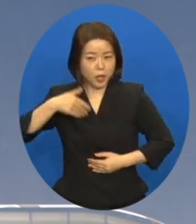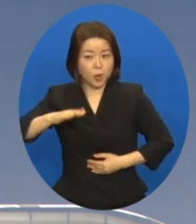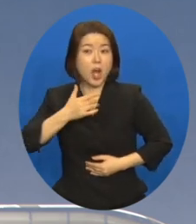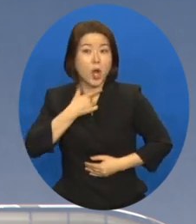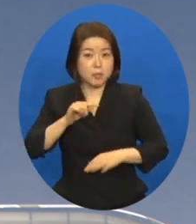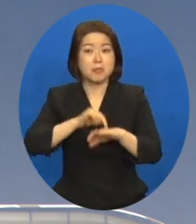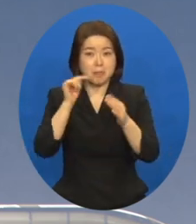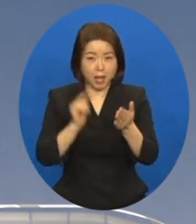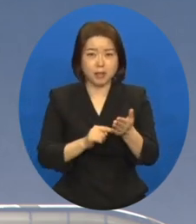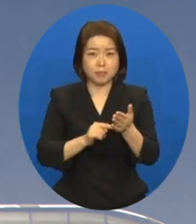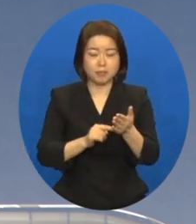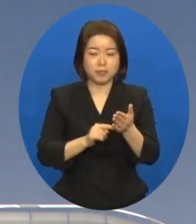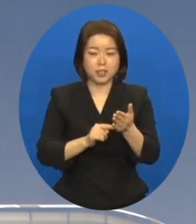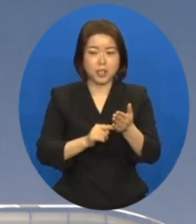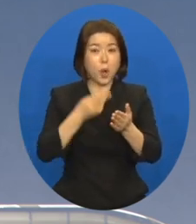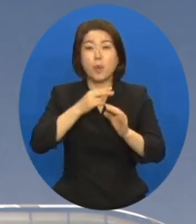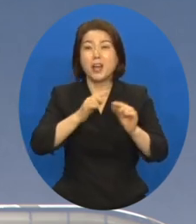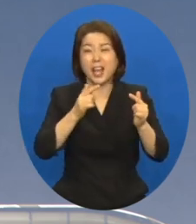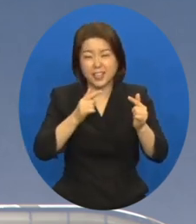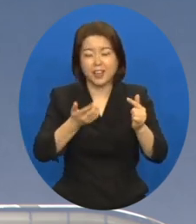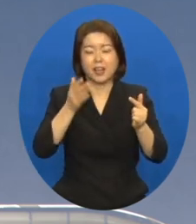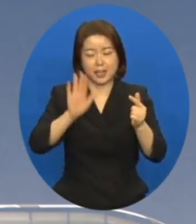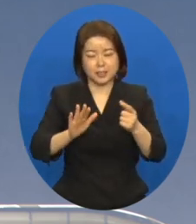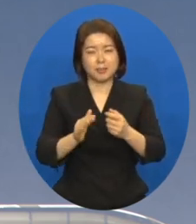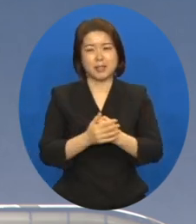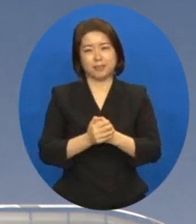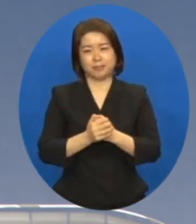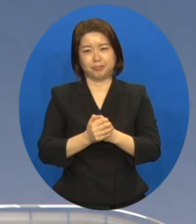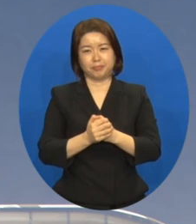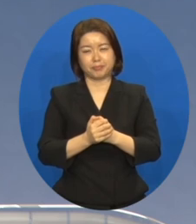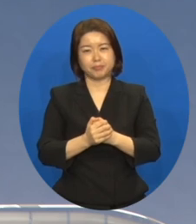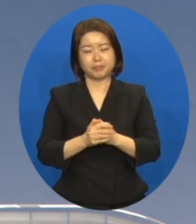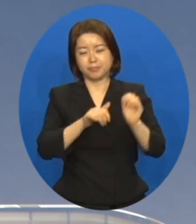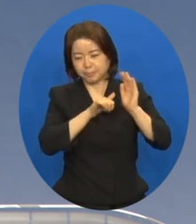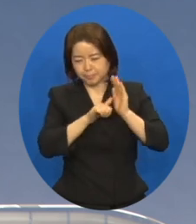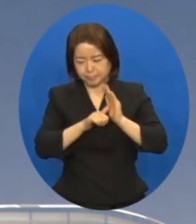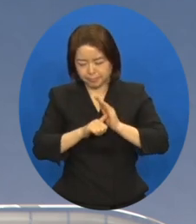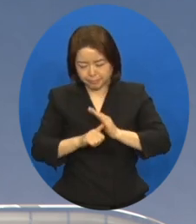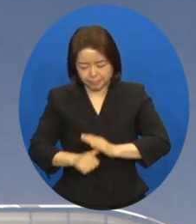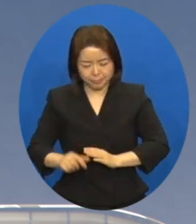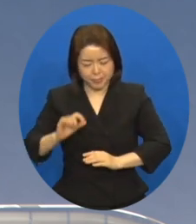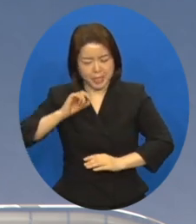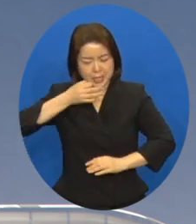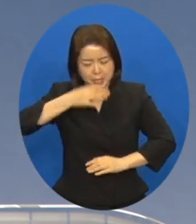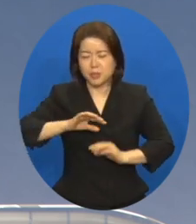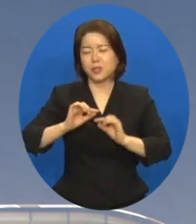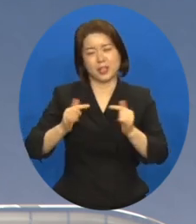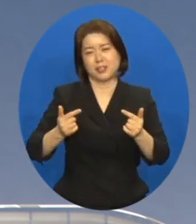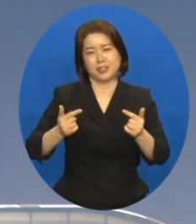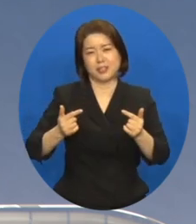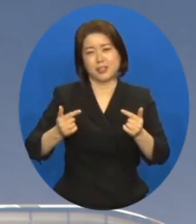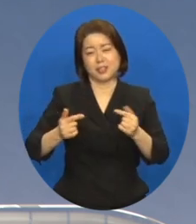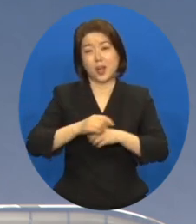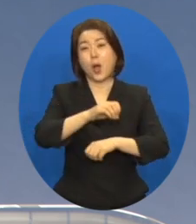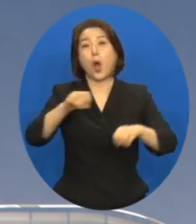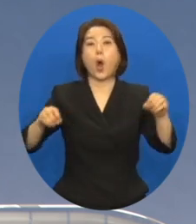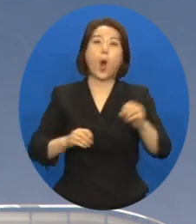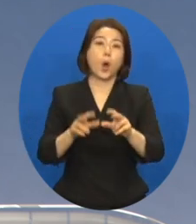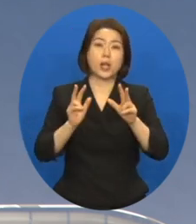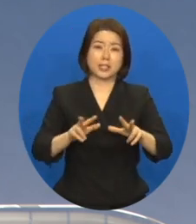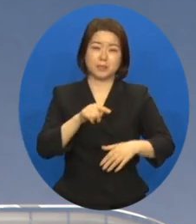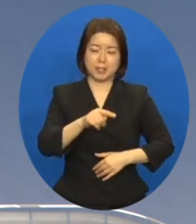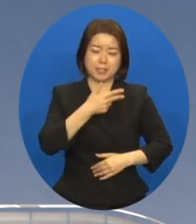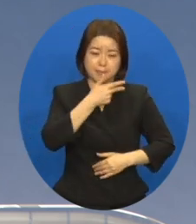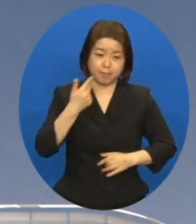마음 없는 건 아니지만 그걸 뭐 견딜 수 없을 정도는 아니라 오히려 지금 있는